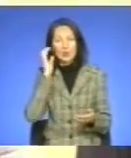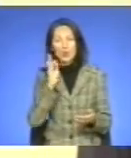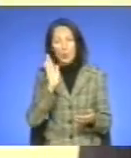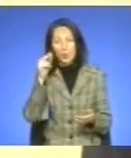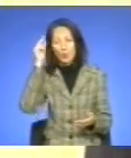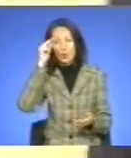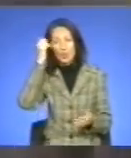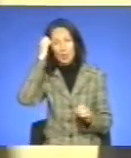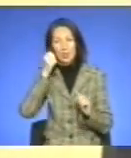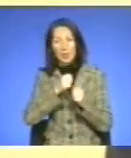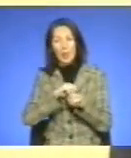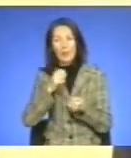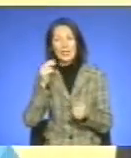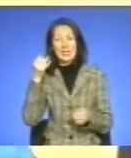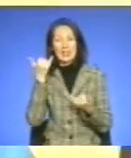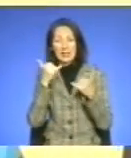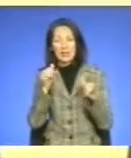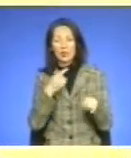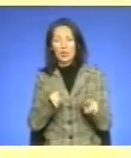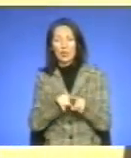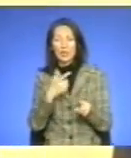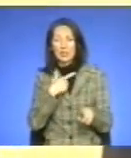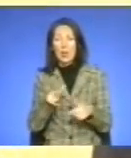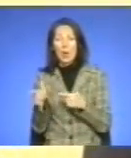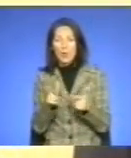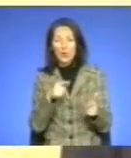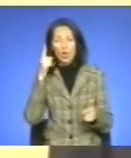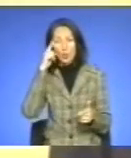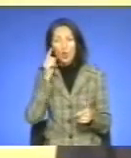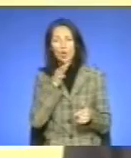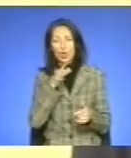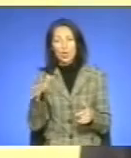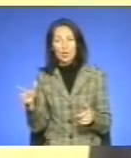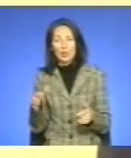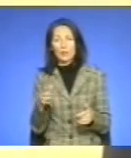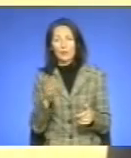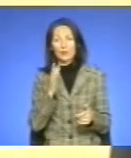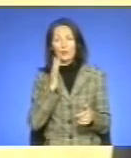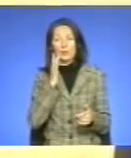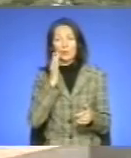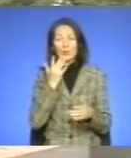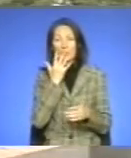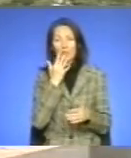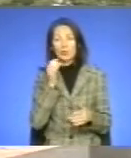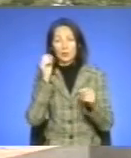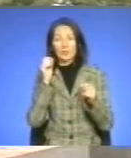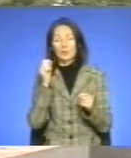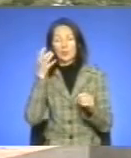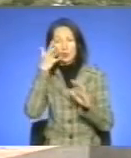на пам'ять. Дивно, що так себе поводять, але я думаю, що з часом народ прозріє, особливо молодь. Поета не